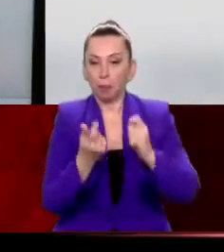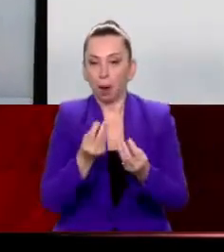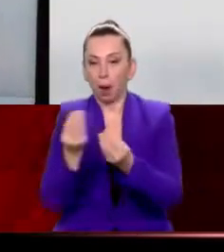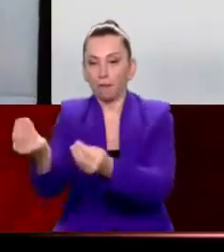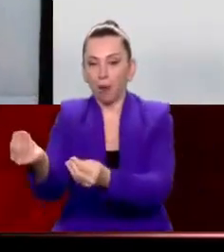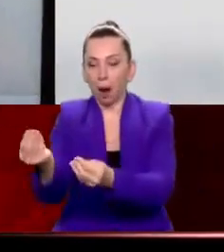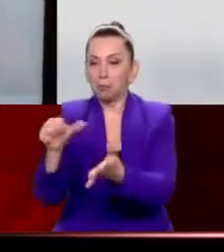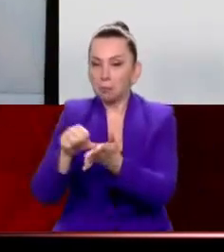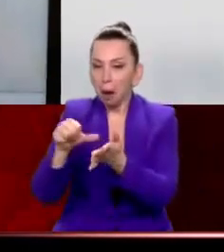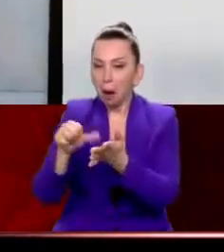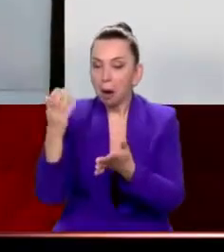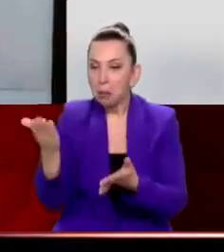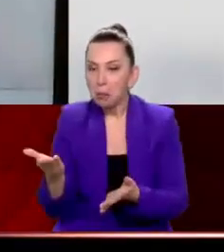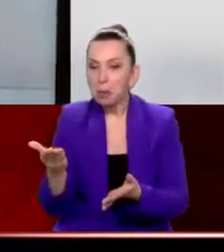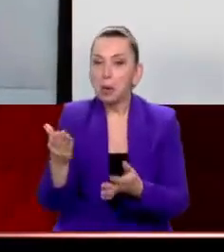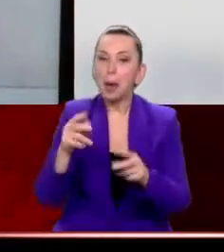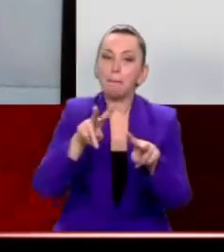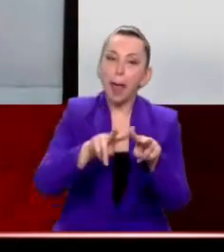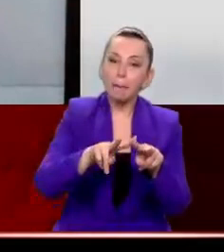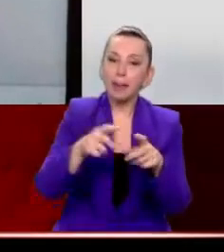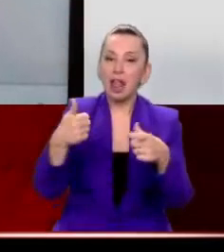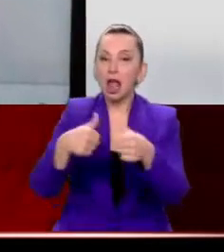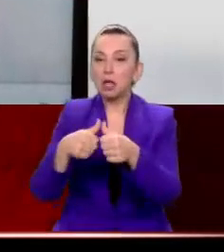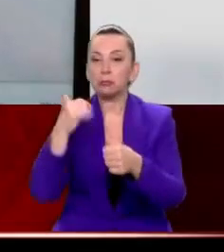geldiğinde ne Mehmet Ersoy'a ne de eşine